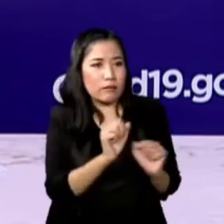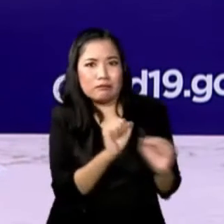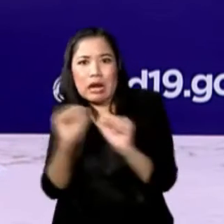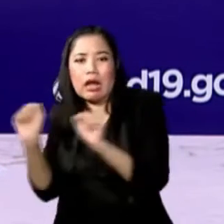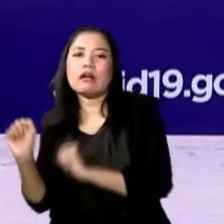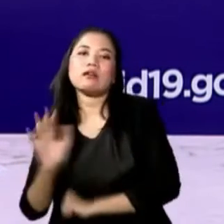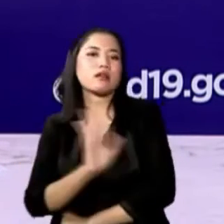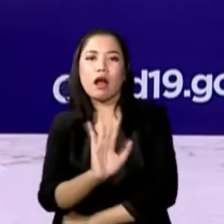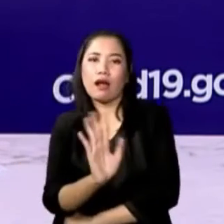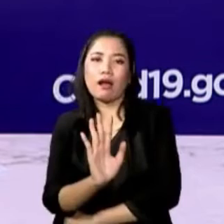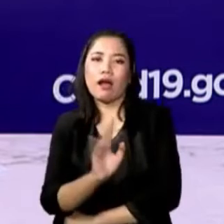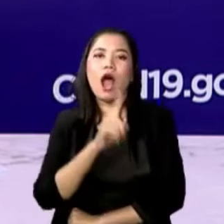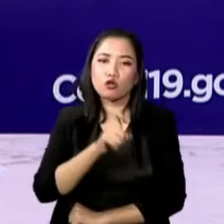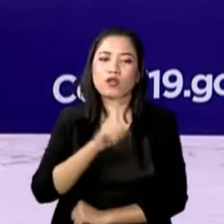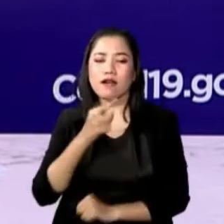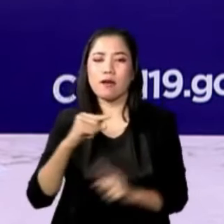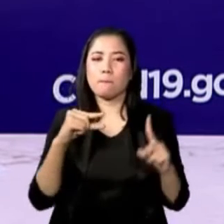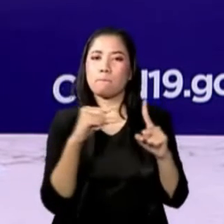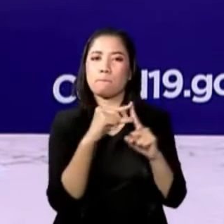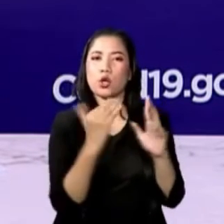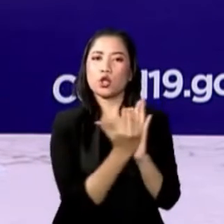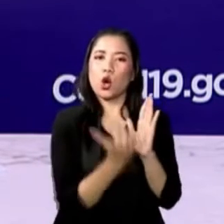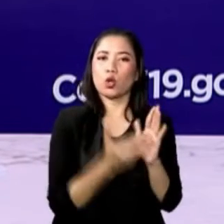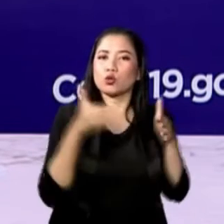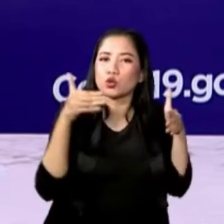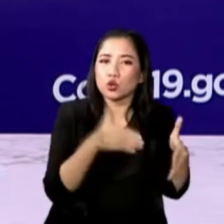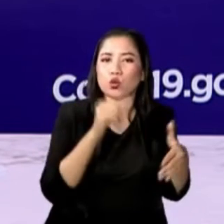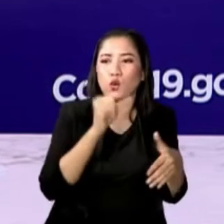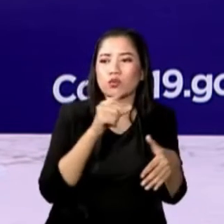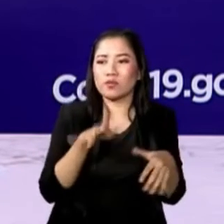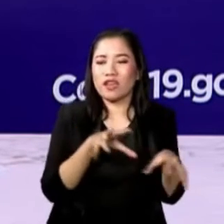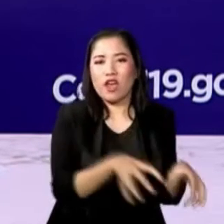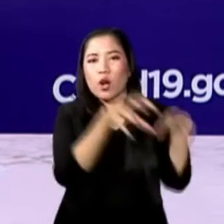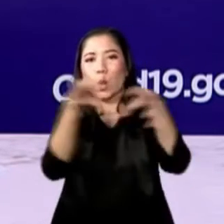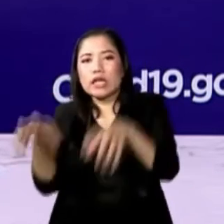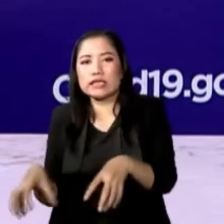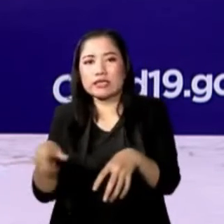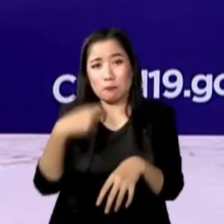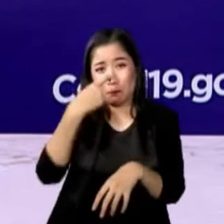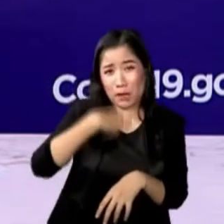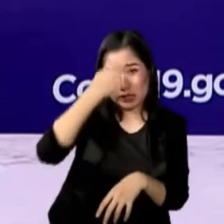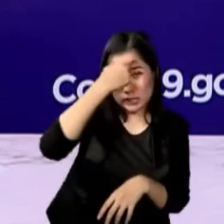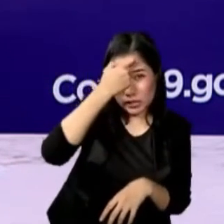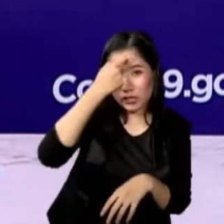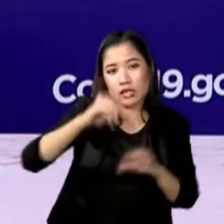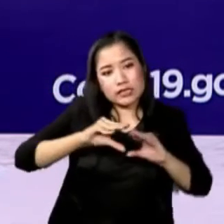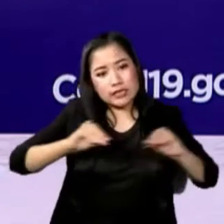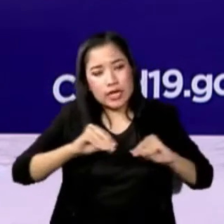perlu menyiapkan protokol evakuasi khusus untuk melakukan evakuasi pasien dan pekerja medisnya.